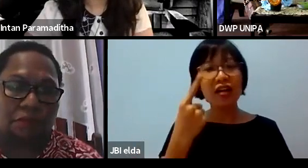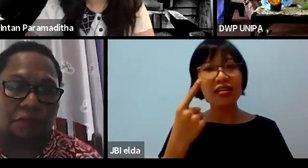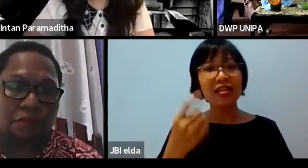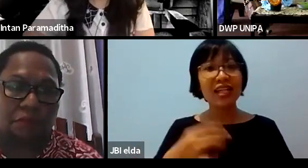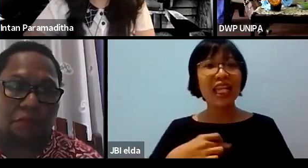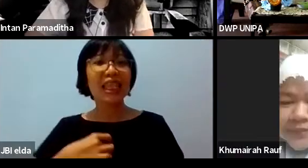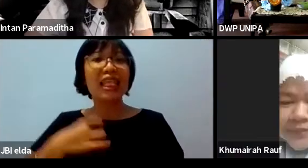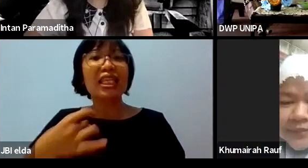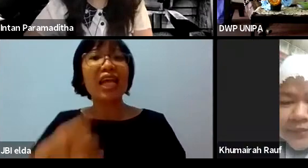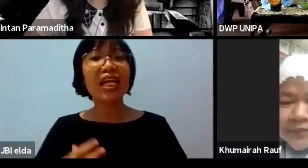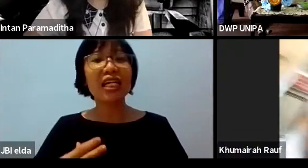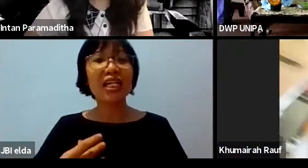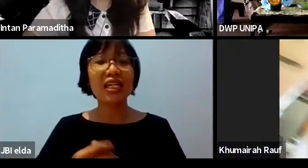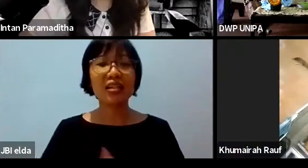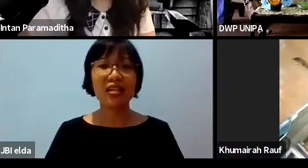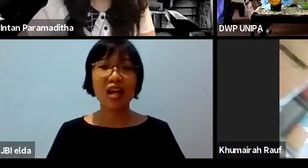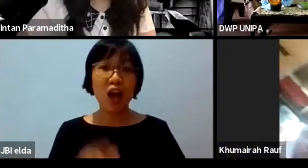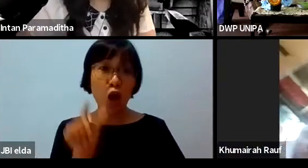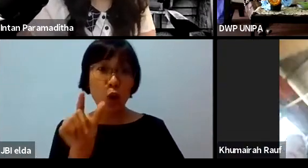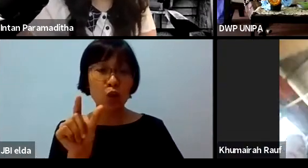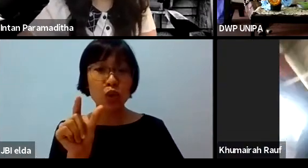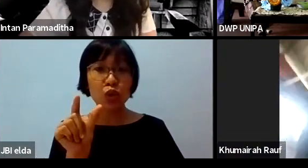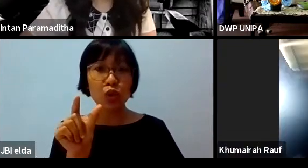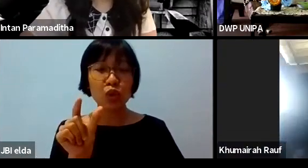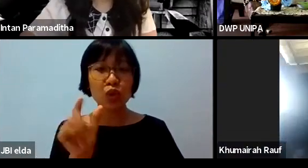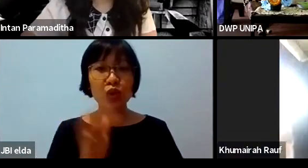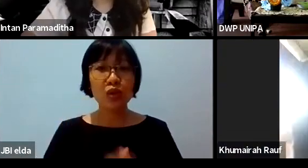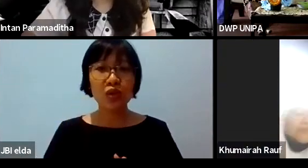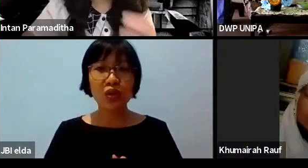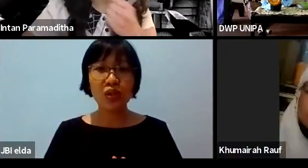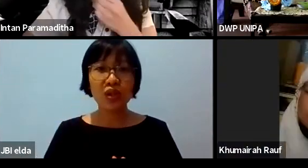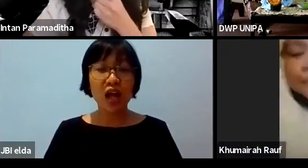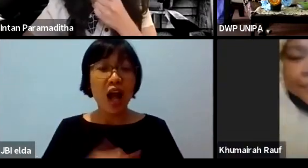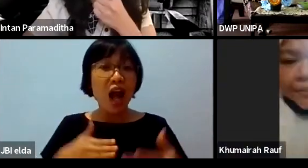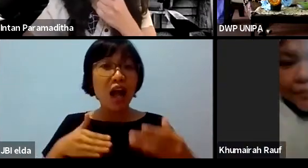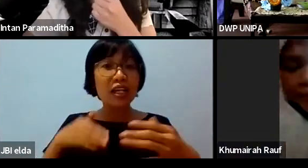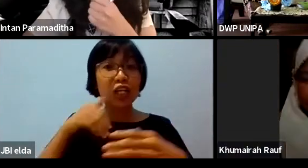diskusi-diskusi dalam kelas untuk isu misalnya pada mata kuliah gender